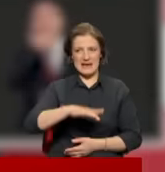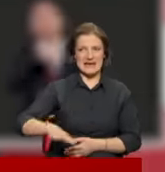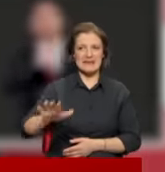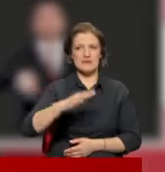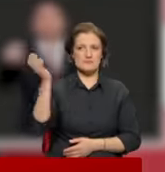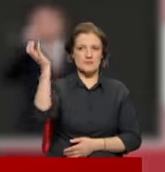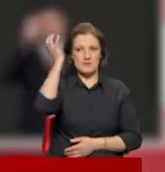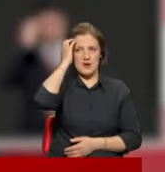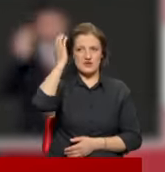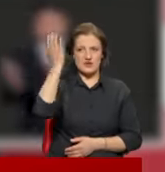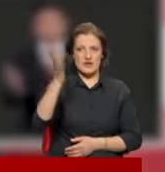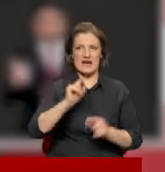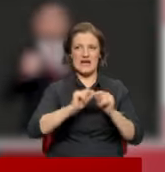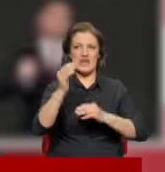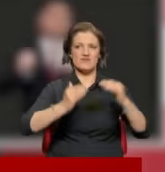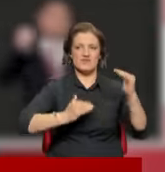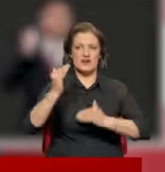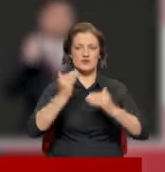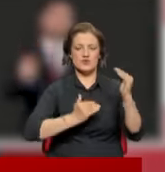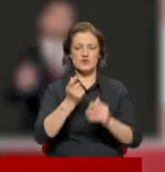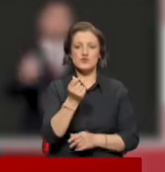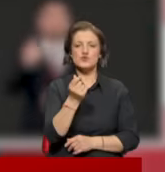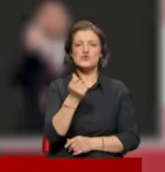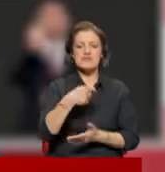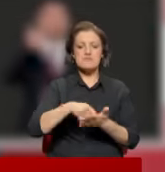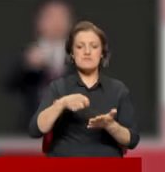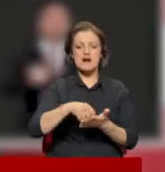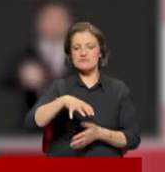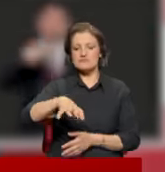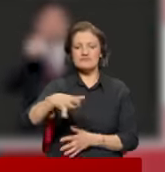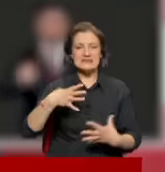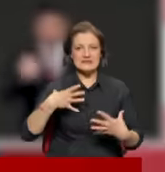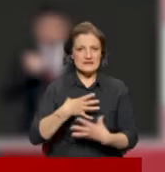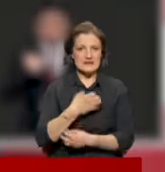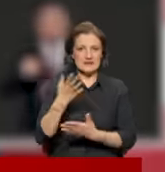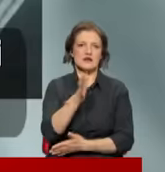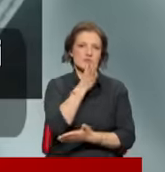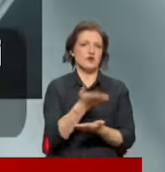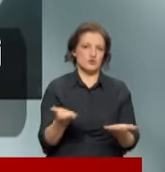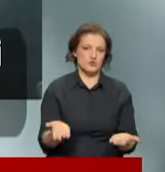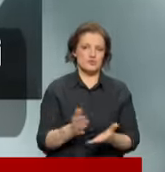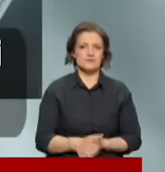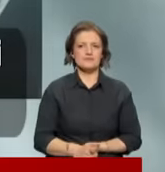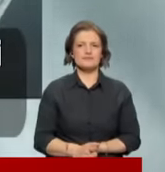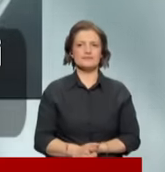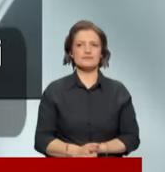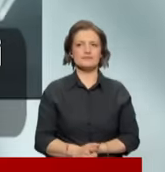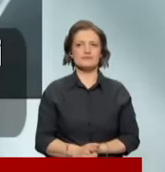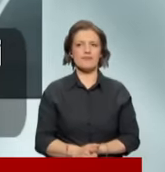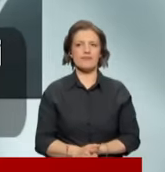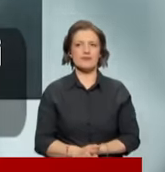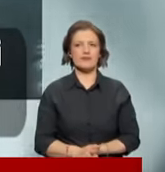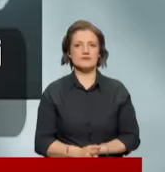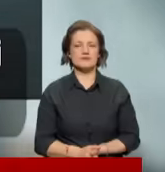Emeklilerimiz başta olmak üzere enflasyonun ücretli kesimde yol açtığı sıkıntıları biliyoruz. Sayın Bakan, Sayın Kısa, bir ara